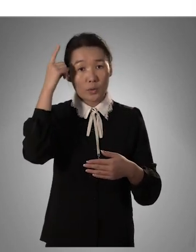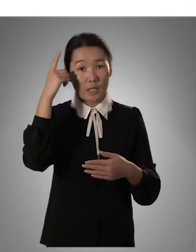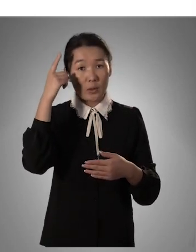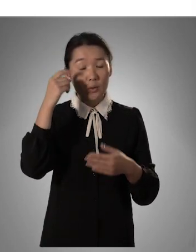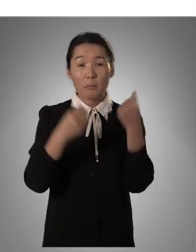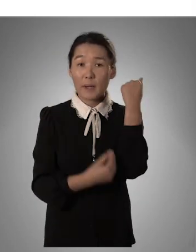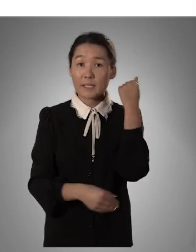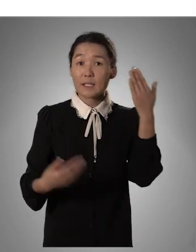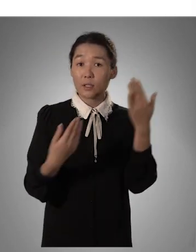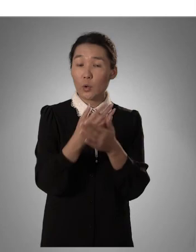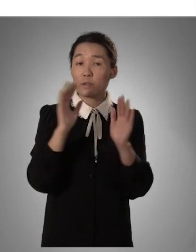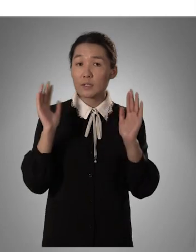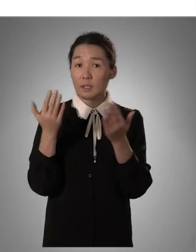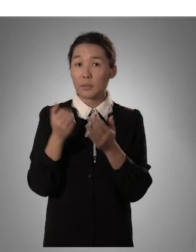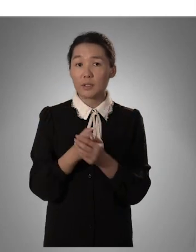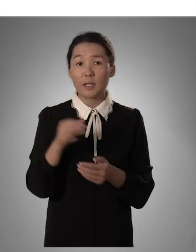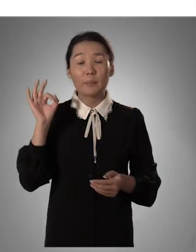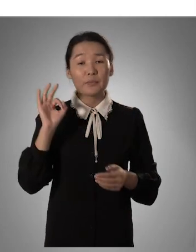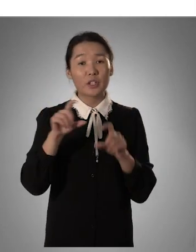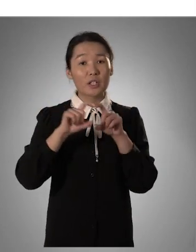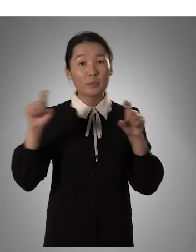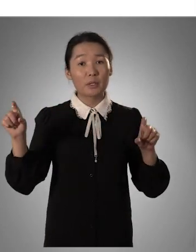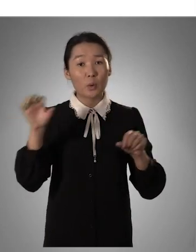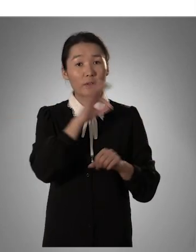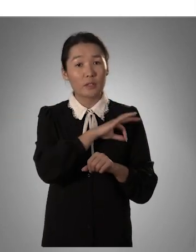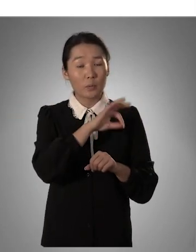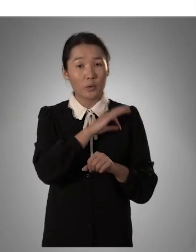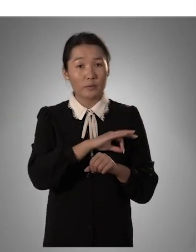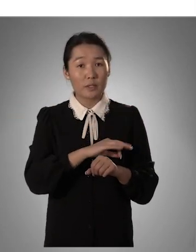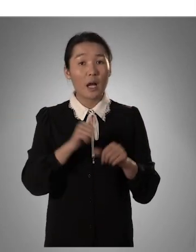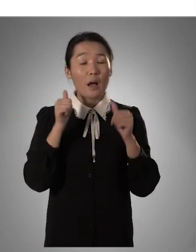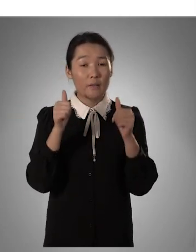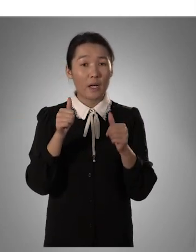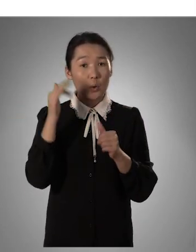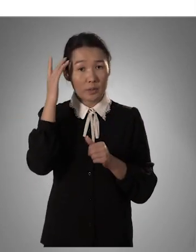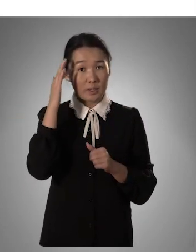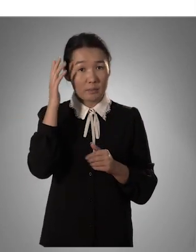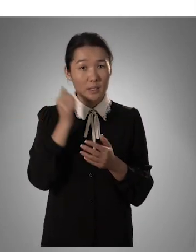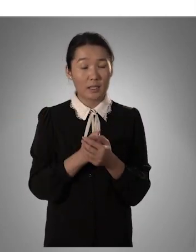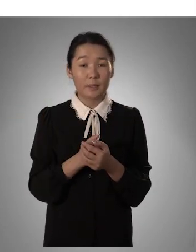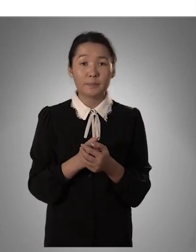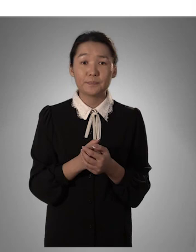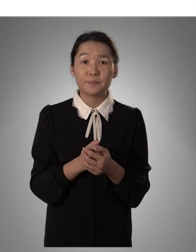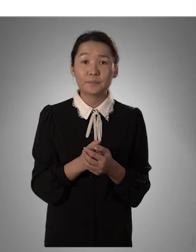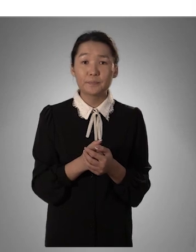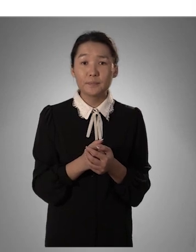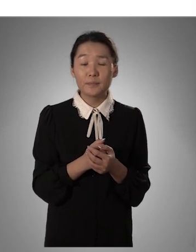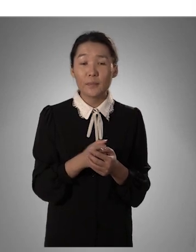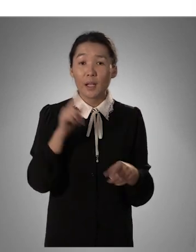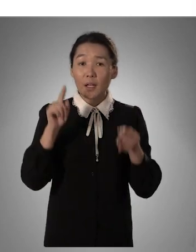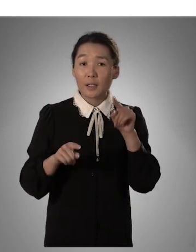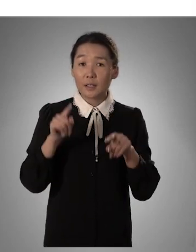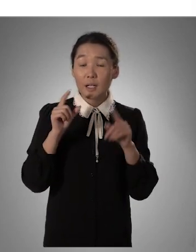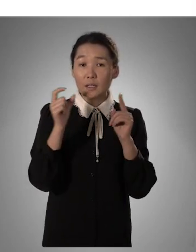чаще всего пословица используется в положительном смысле с легким оттенком юмора иногда слова